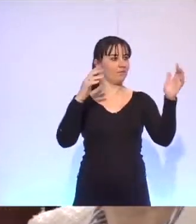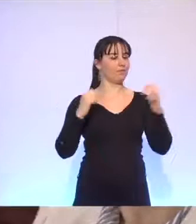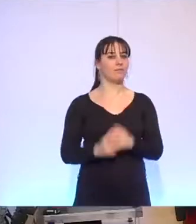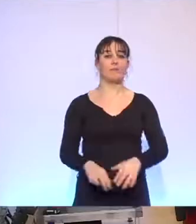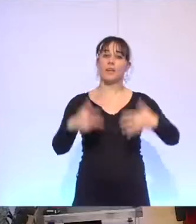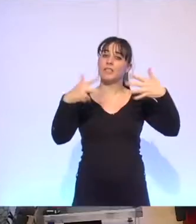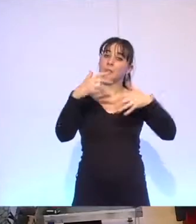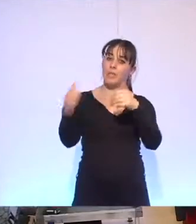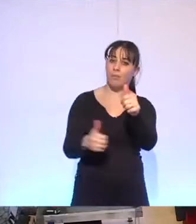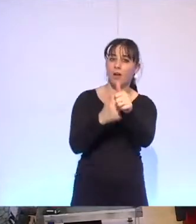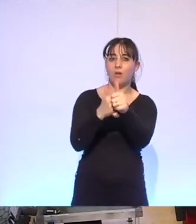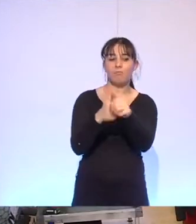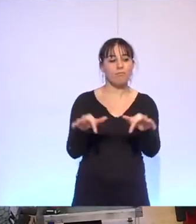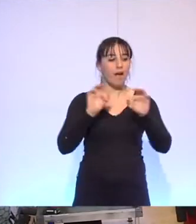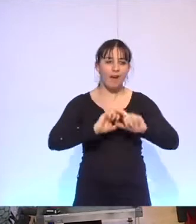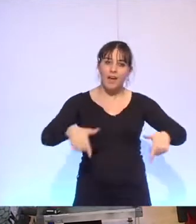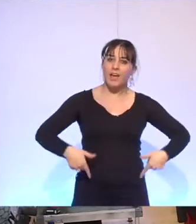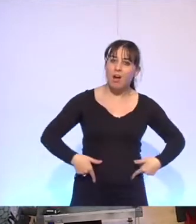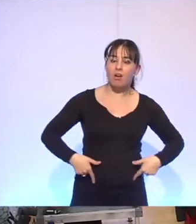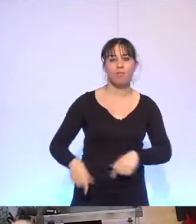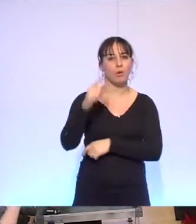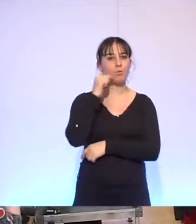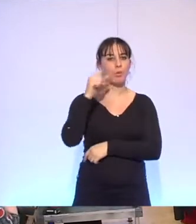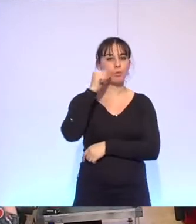Dix-huitième adjoint, adjoint aux écoles, Fabien Malbé.